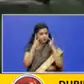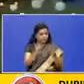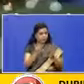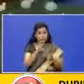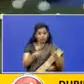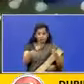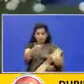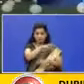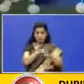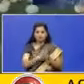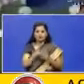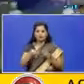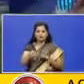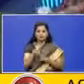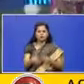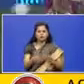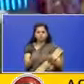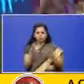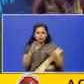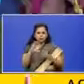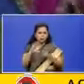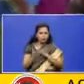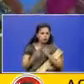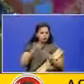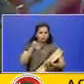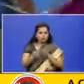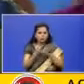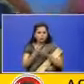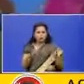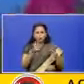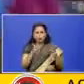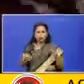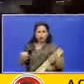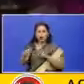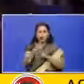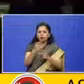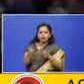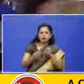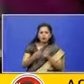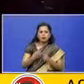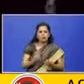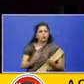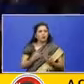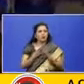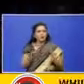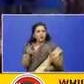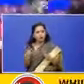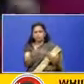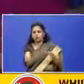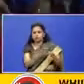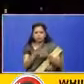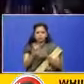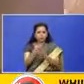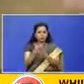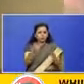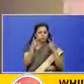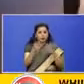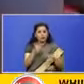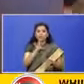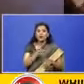तरह कला, खेल और संस्कृति का संगम हुआ, वह उल्लास से भर देने वाला था। खिलाड़ी